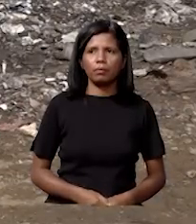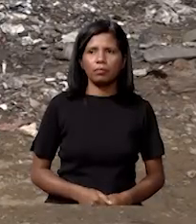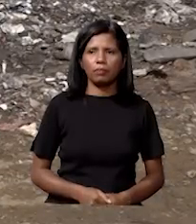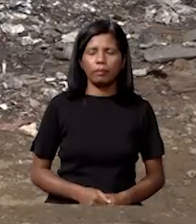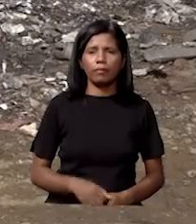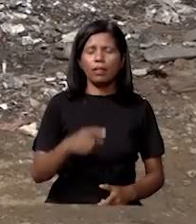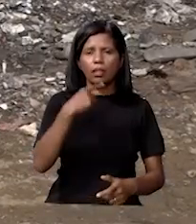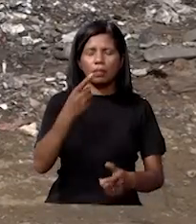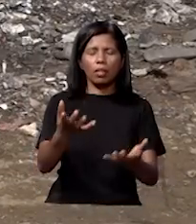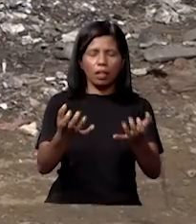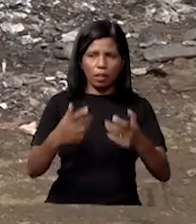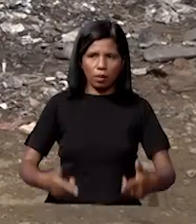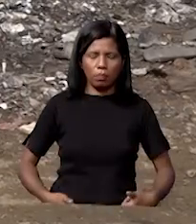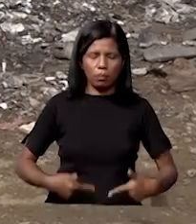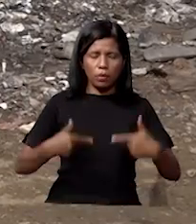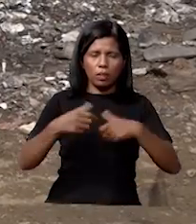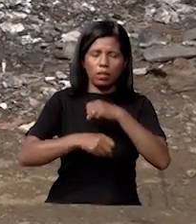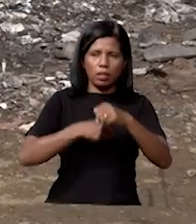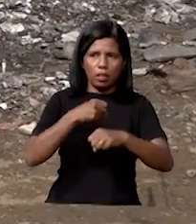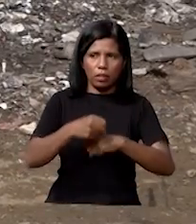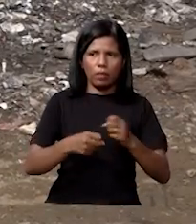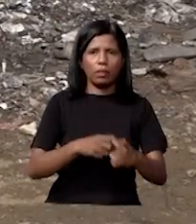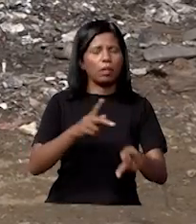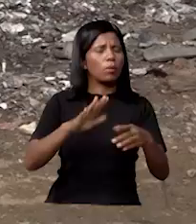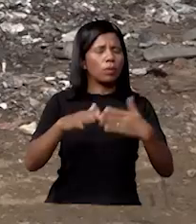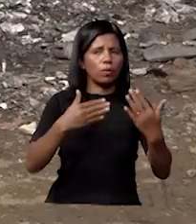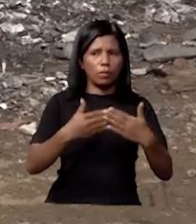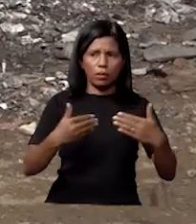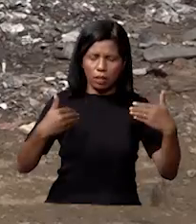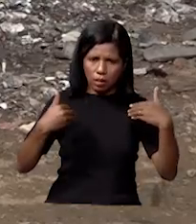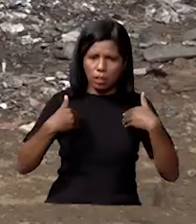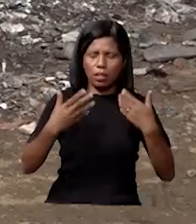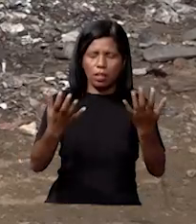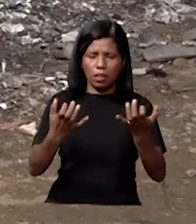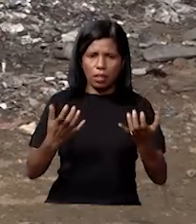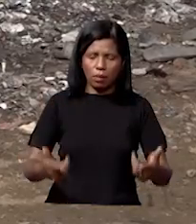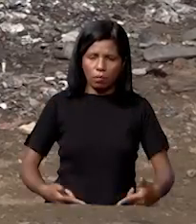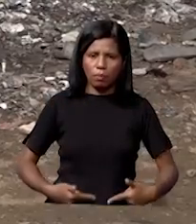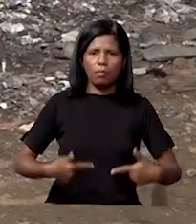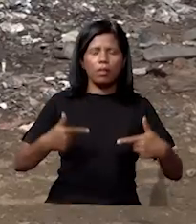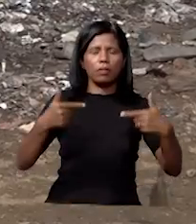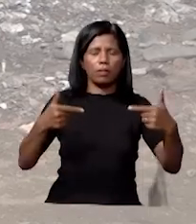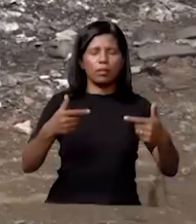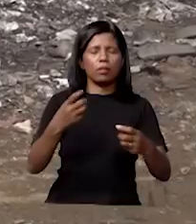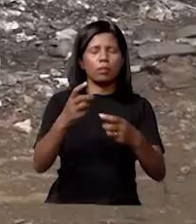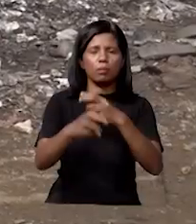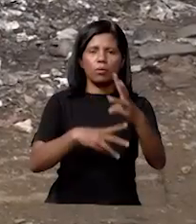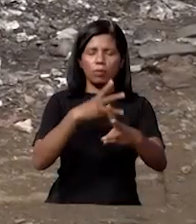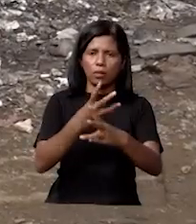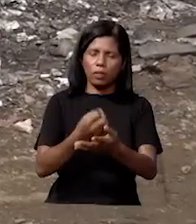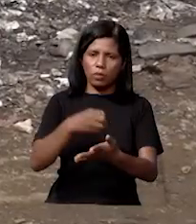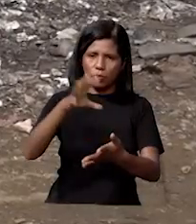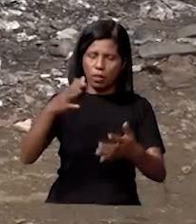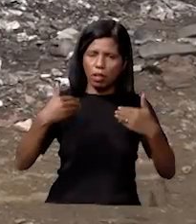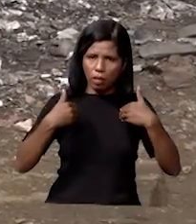Selos makakarak moris ya pobreza ni laran. Emahoto iya antusiasmu hodia karak goza mundu neri kosoi nebe iya. Mai be dala